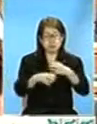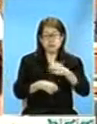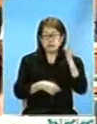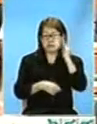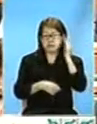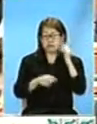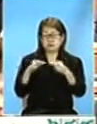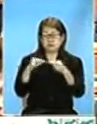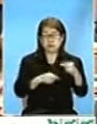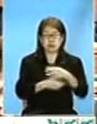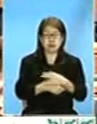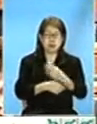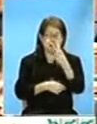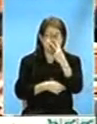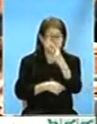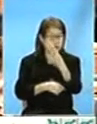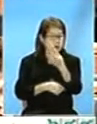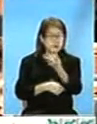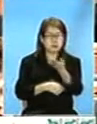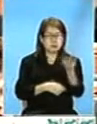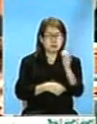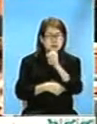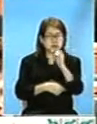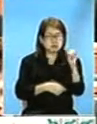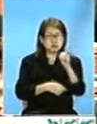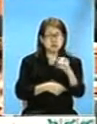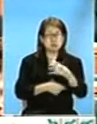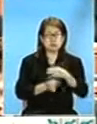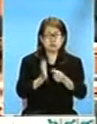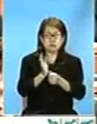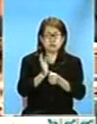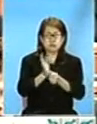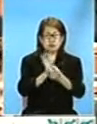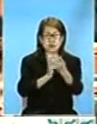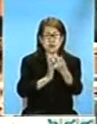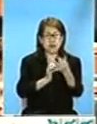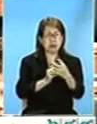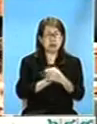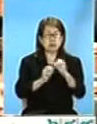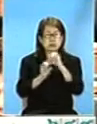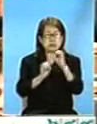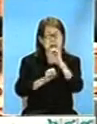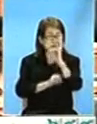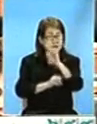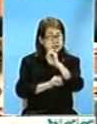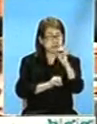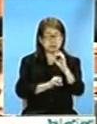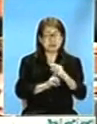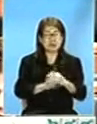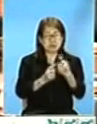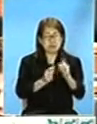ยังไม่เคยได้อภิปรายในการประยติยกเว้นการลุกขึ้นขอหารือกับท่านประธ